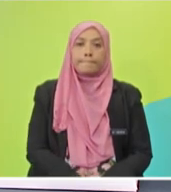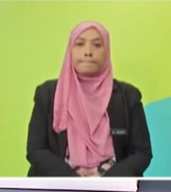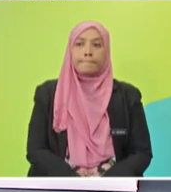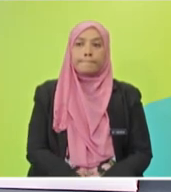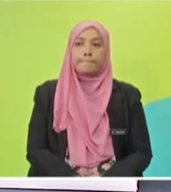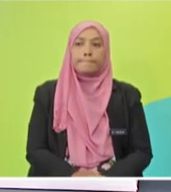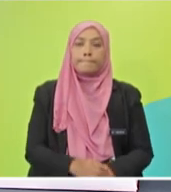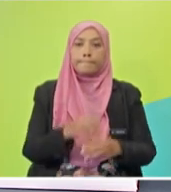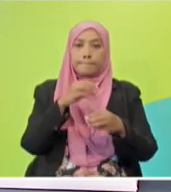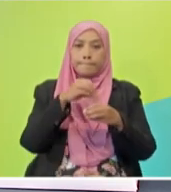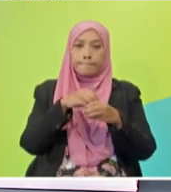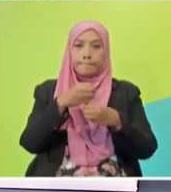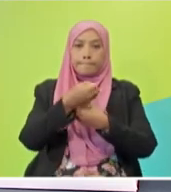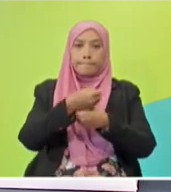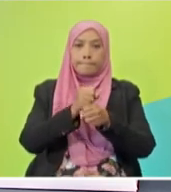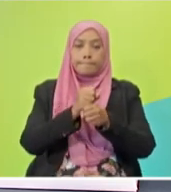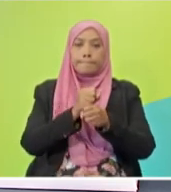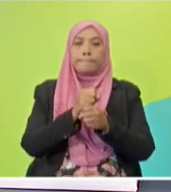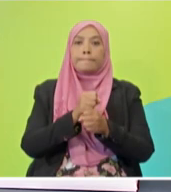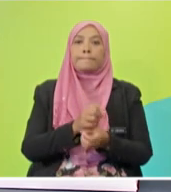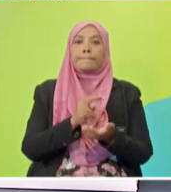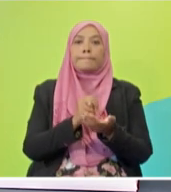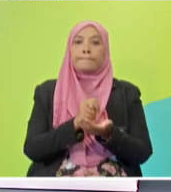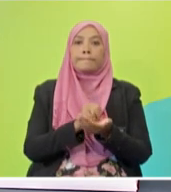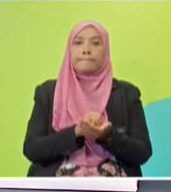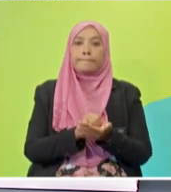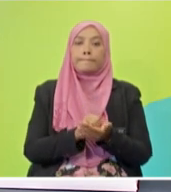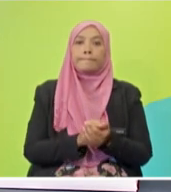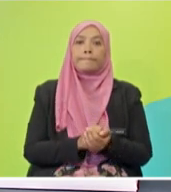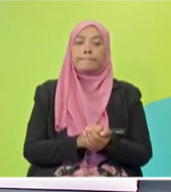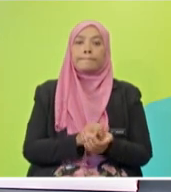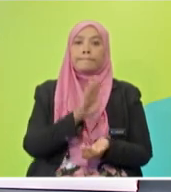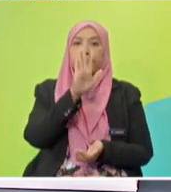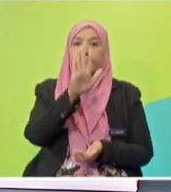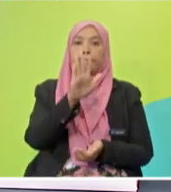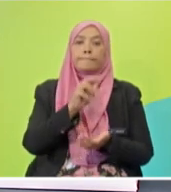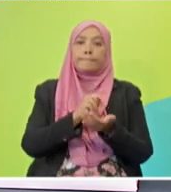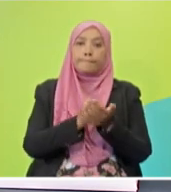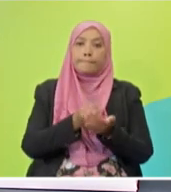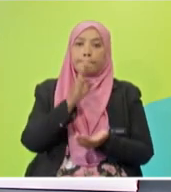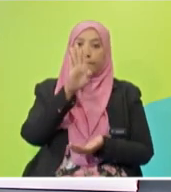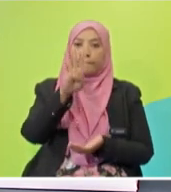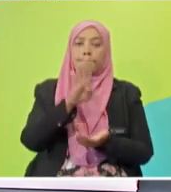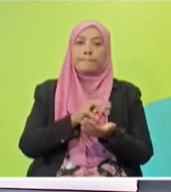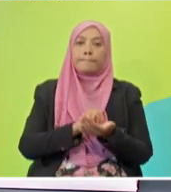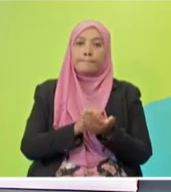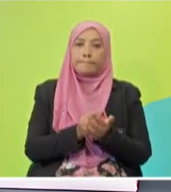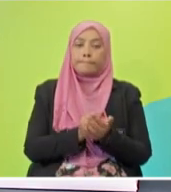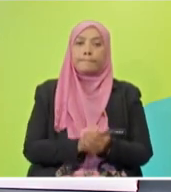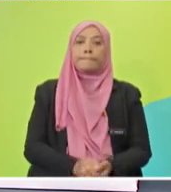Kalau saya nak tuliskan, saya tuliskan 5 nisbah 4